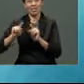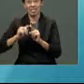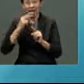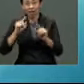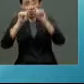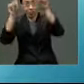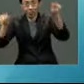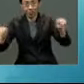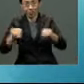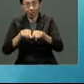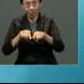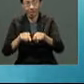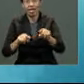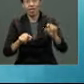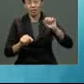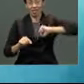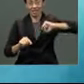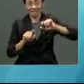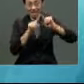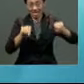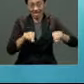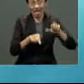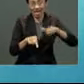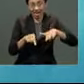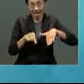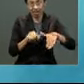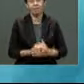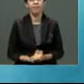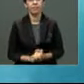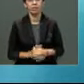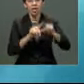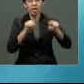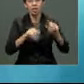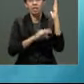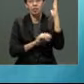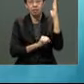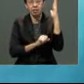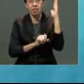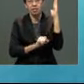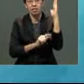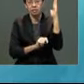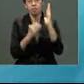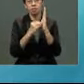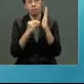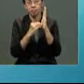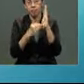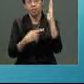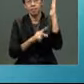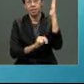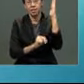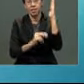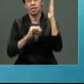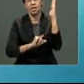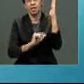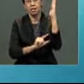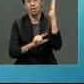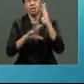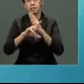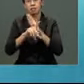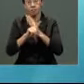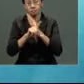ารางด้านซ้ายล่างนะครับขอเอ่ยนามอีกสักครั้งหนึ่งสงขลาสตูลกทม.ปัตตานียะลาชลบุ